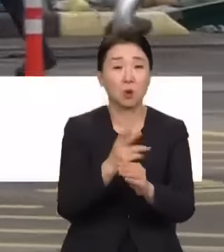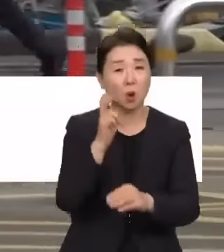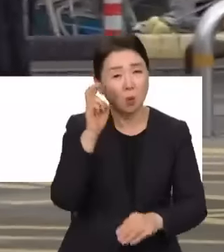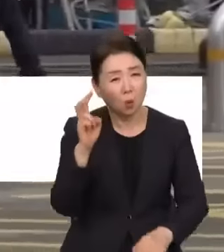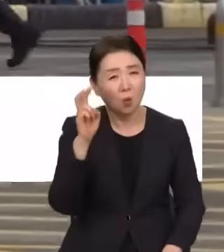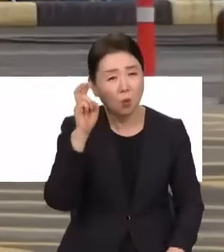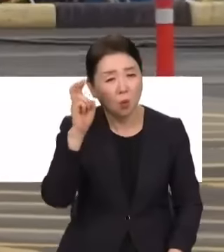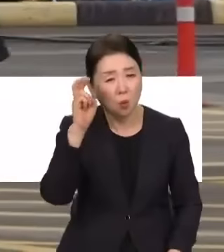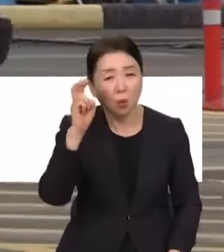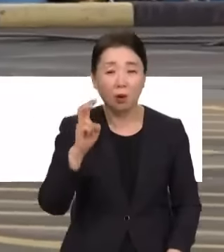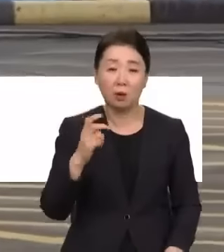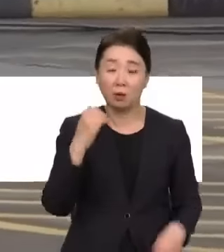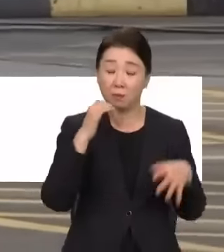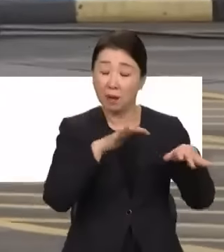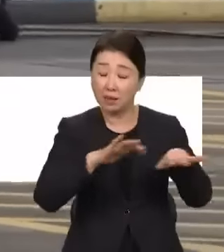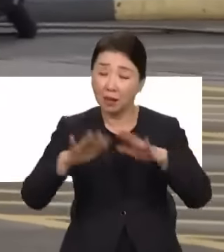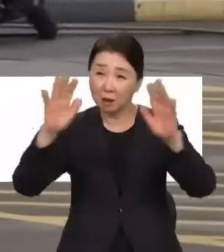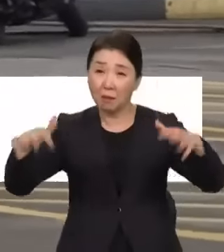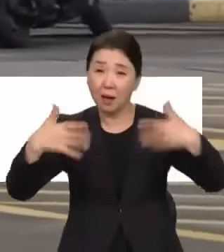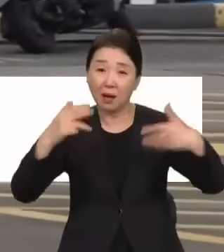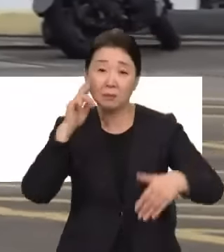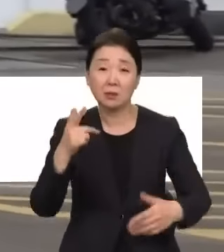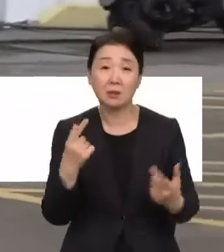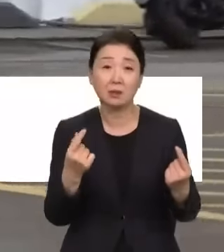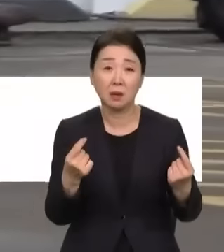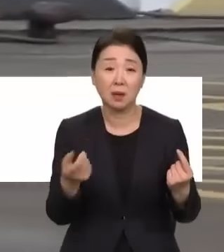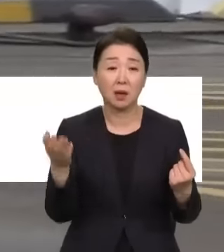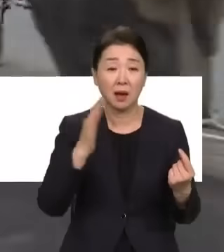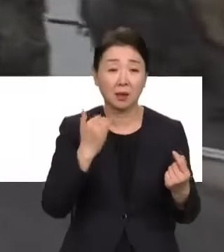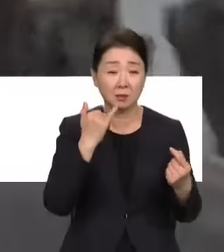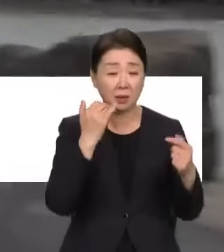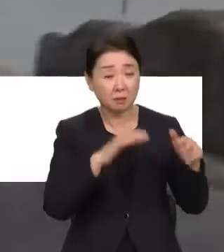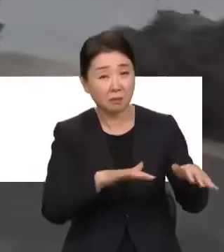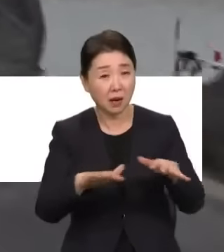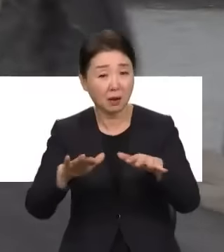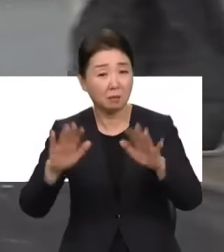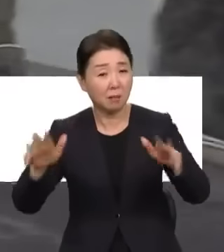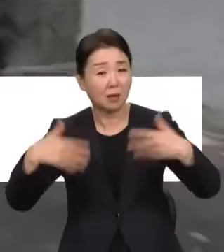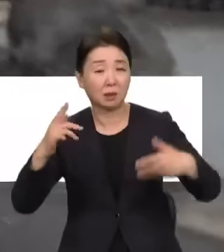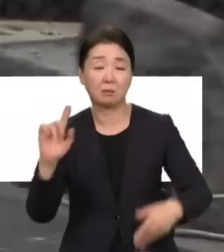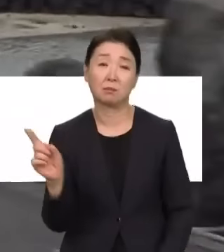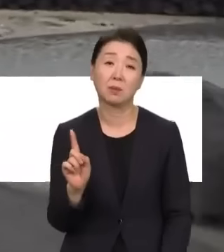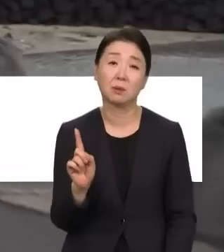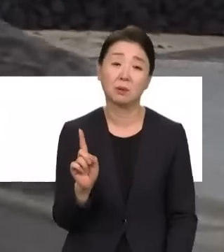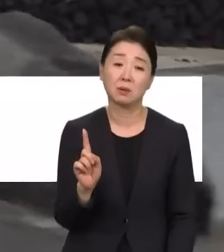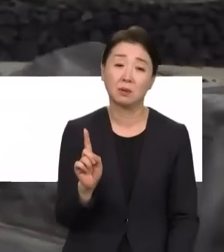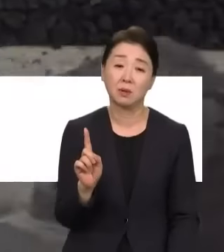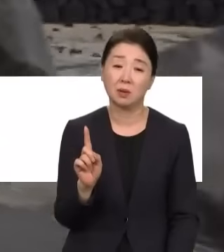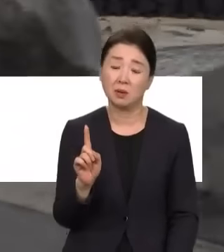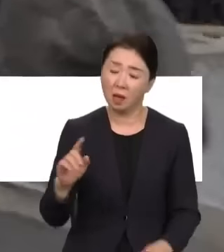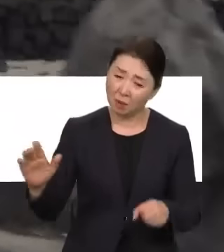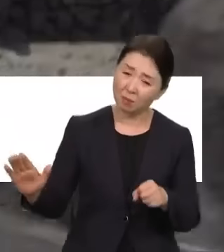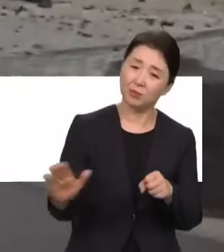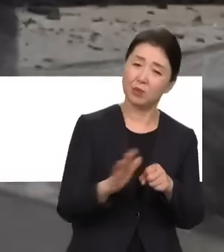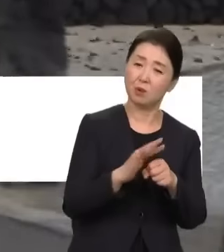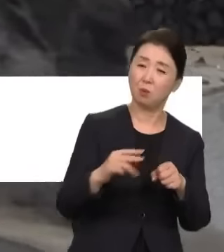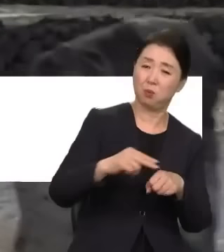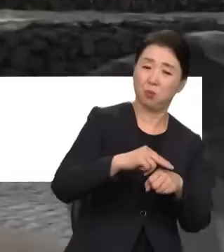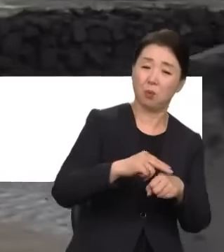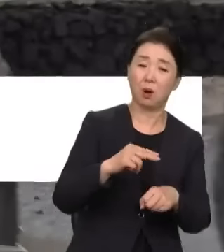마음으로 이제 바다와 바람은 많이 불어도 이 바람이면 그래도 밀려오지 않을까 하는